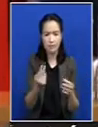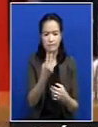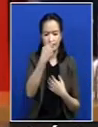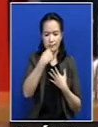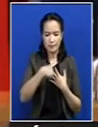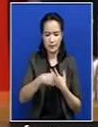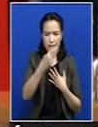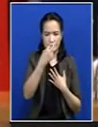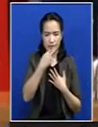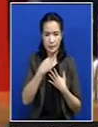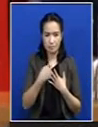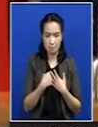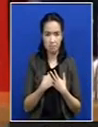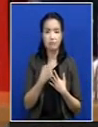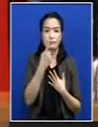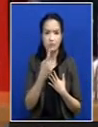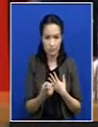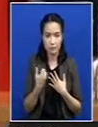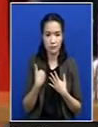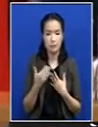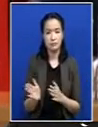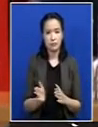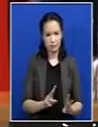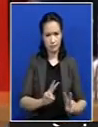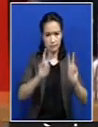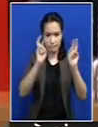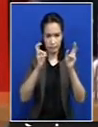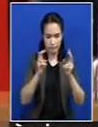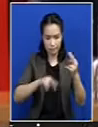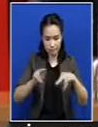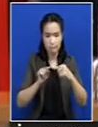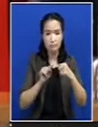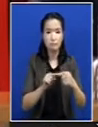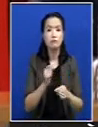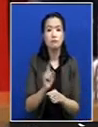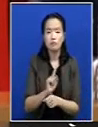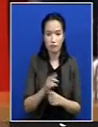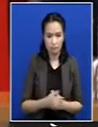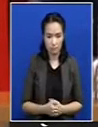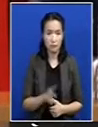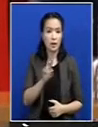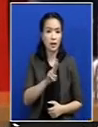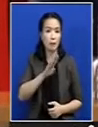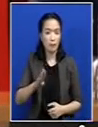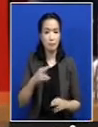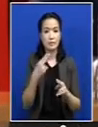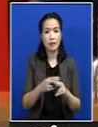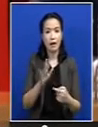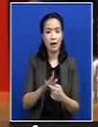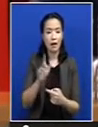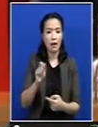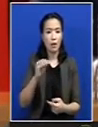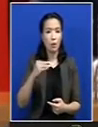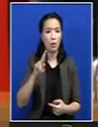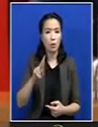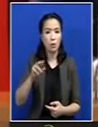ต แต่นี่ยังไม่ใช่ข้อสรุปทั้งหมดนะคะมีประเด็นที่ต้องตรวจสอบต่อไปด้วยคือการทำงานของระบบแอโรโซลจะต้องมีวงจ